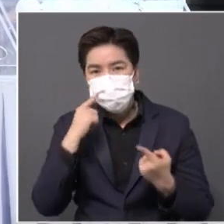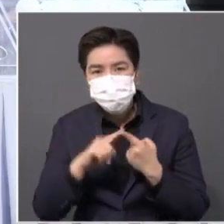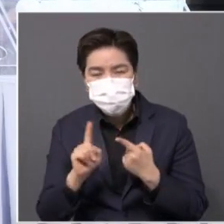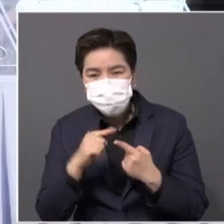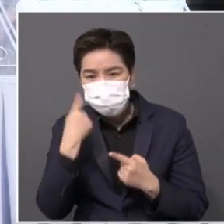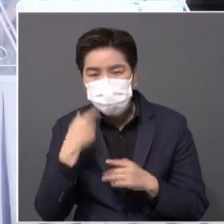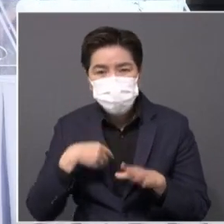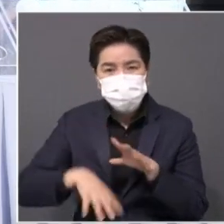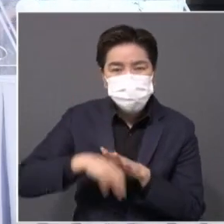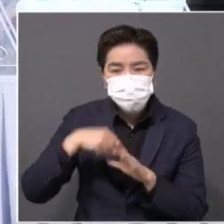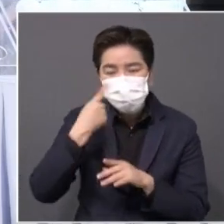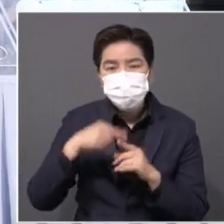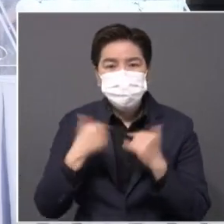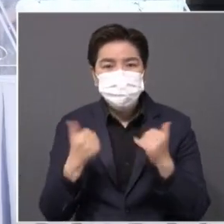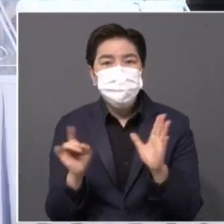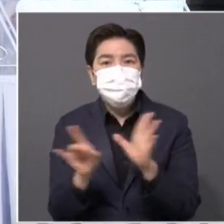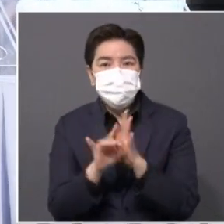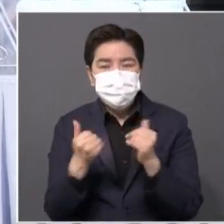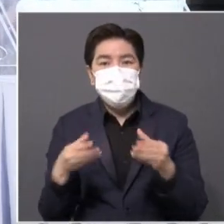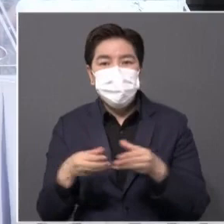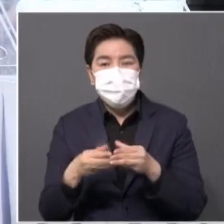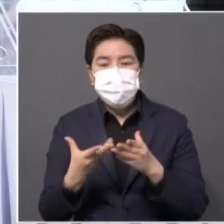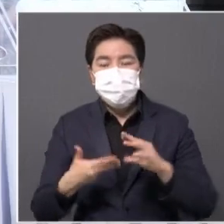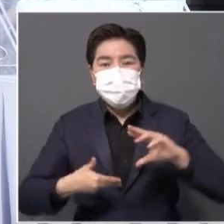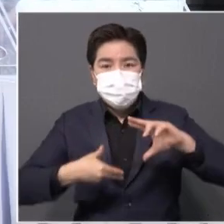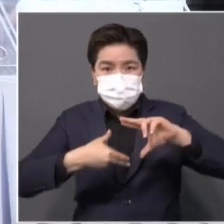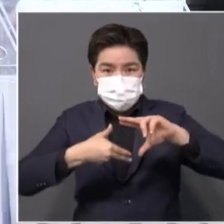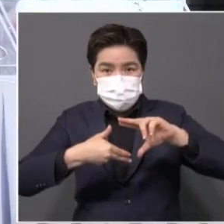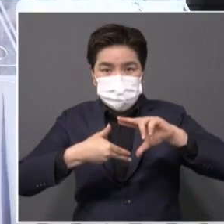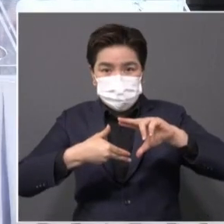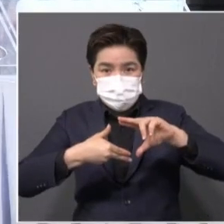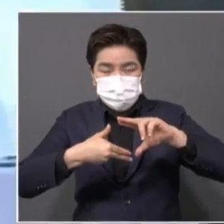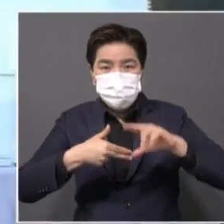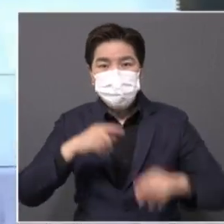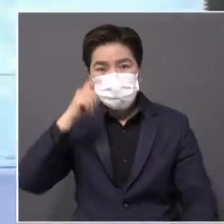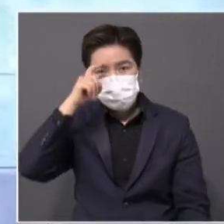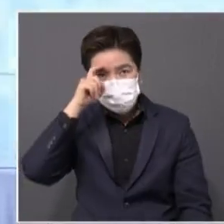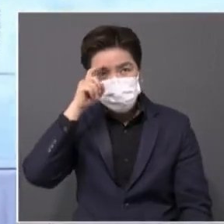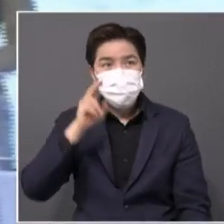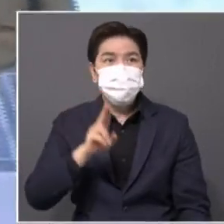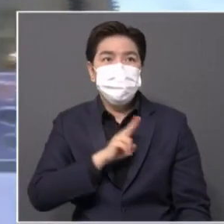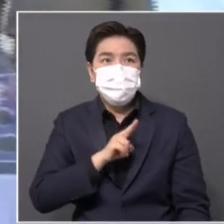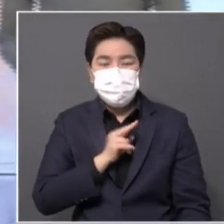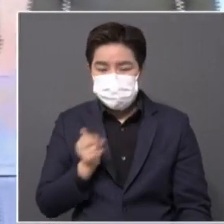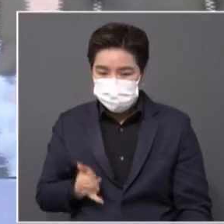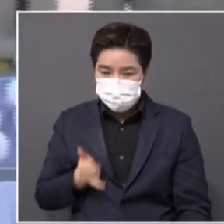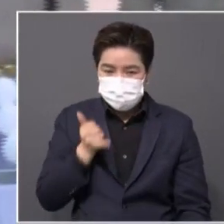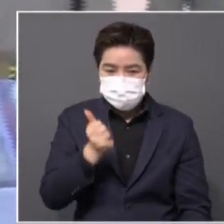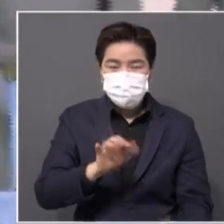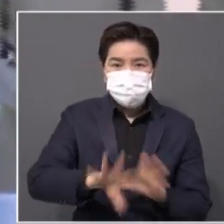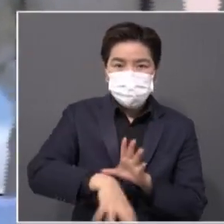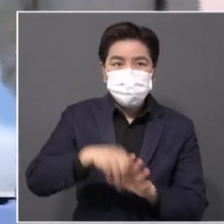เอ๊ใครจะขึ้นจากท้ายที่สุดแล้วพรรคพลังประชารัฐนะครับในส่วนของบิ๊กป้อมอ่าพลเอกประวิตรวงษ์สุวรรณนะฮะ